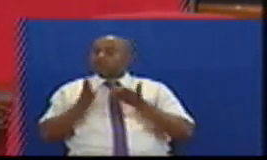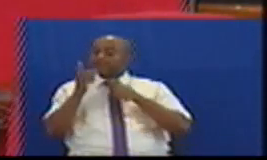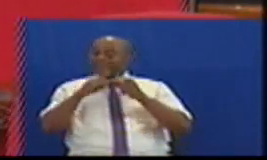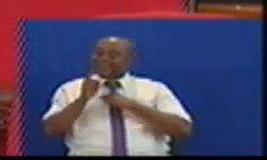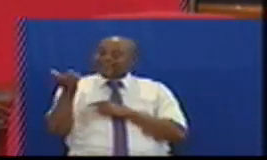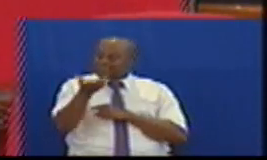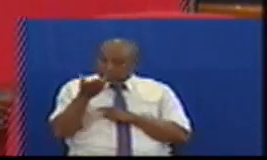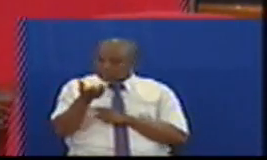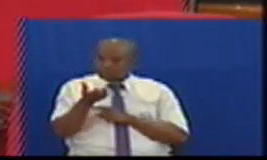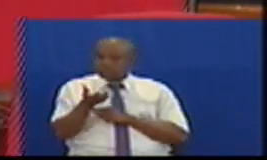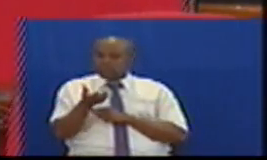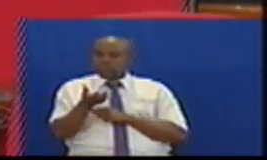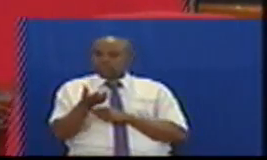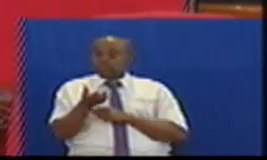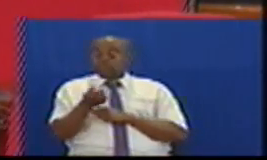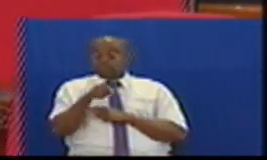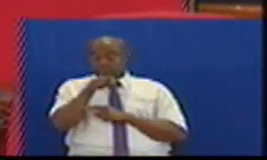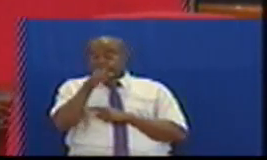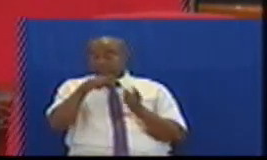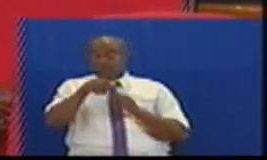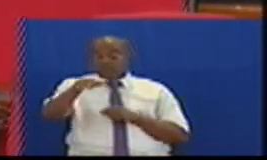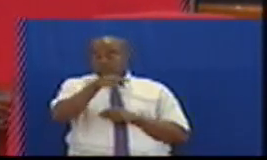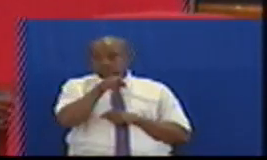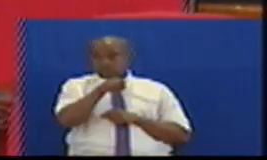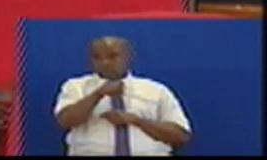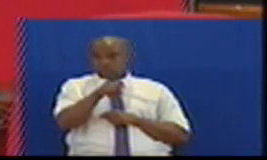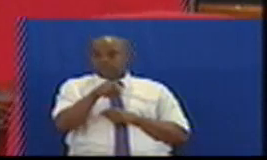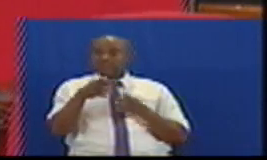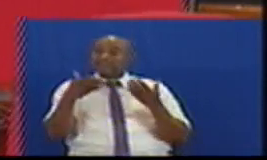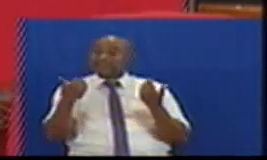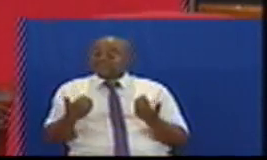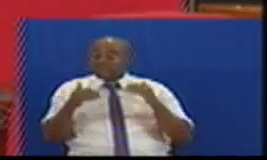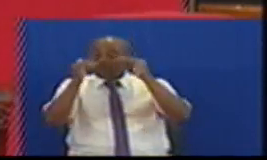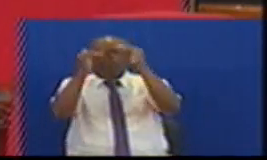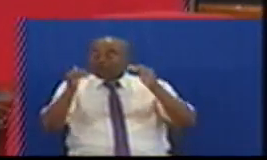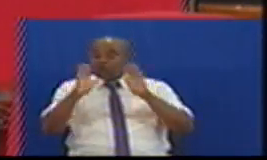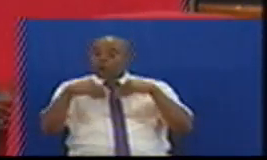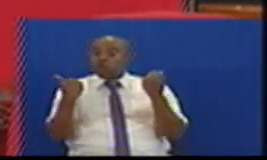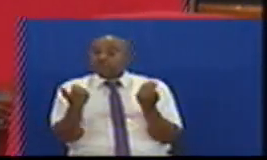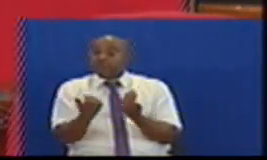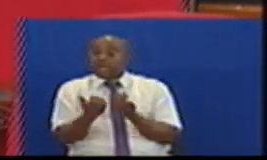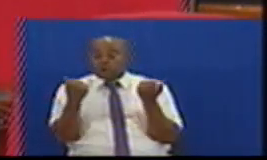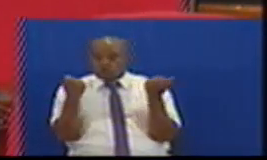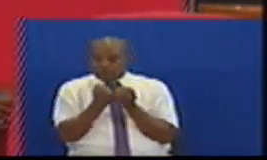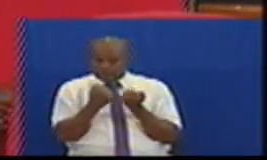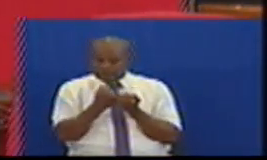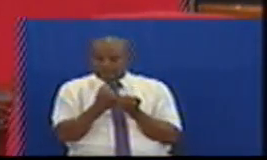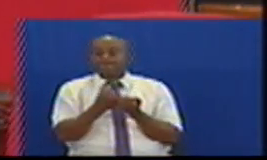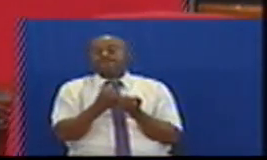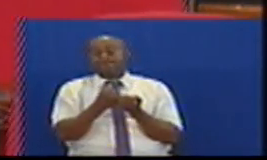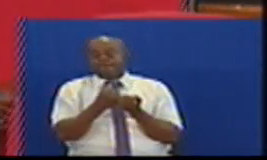ile. Na katika eneo hili mfumo wa dunia umetengeneza namna ya kutekeleza majukumu yake